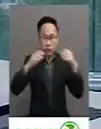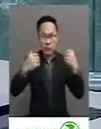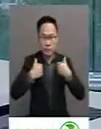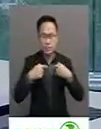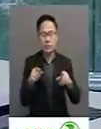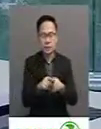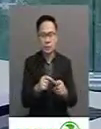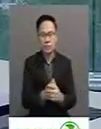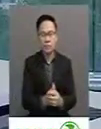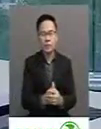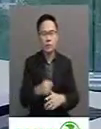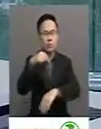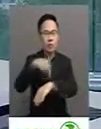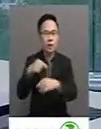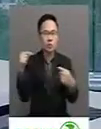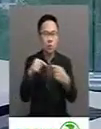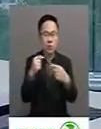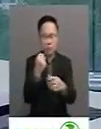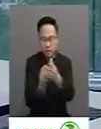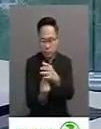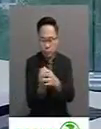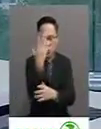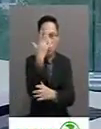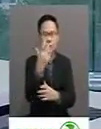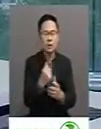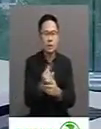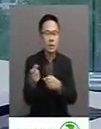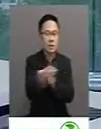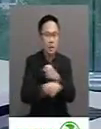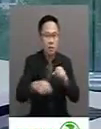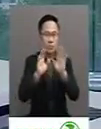ครับก็ถือว่าเป็นเวลาที่เหมาะสมนะครับในการเริ่มต้นฤดูการผลิตฤดูการใหม่นะครับ